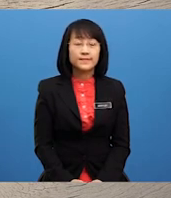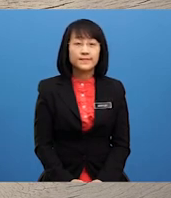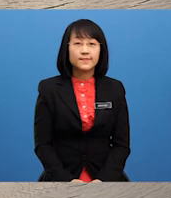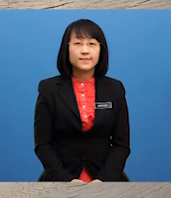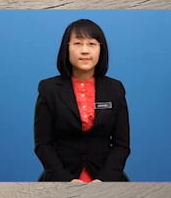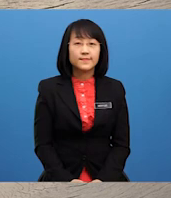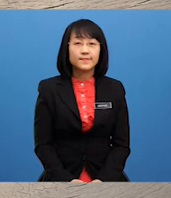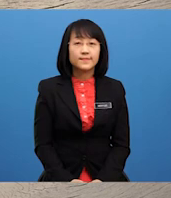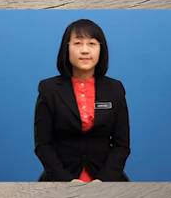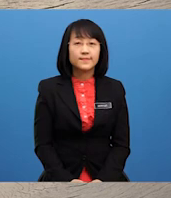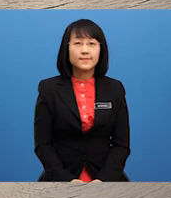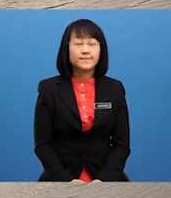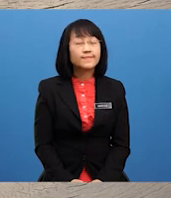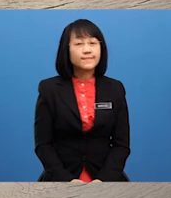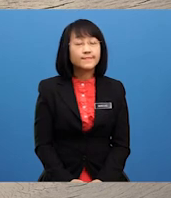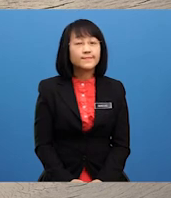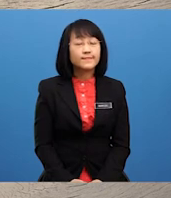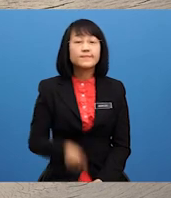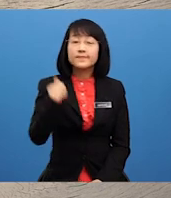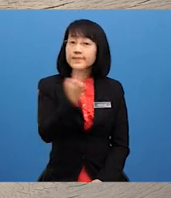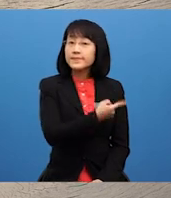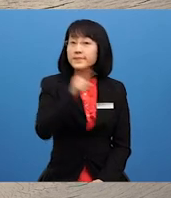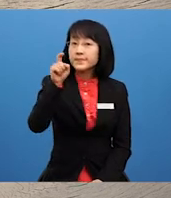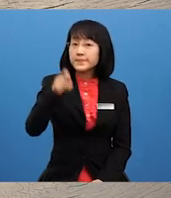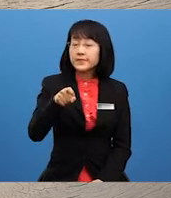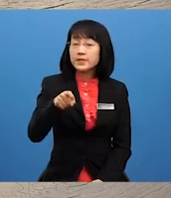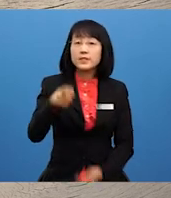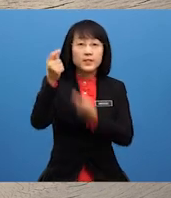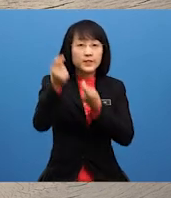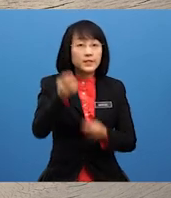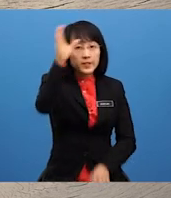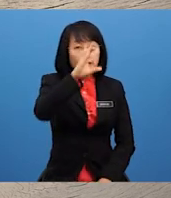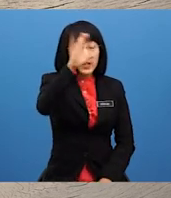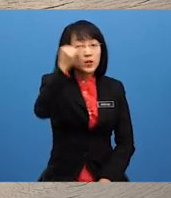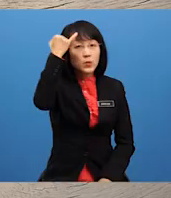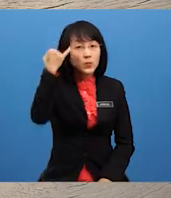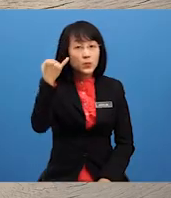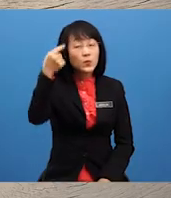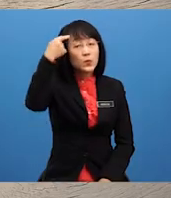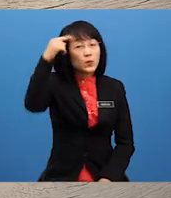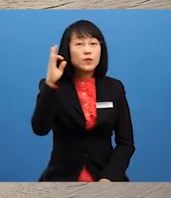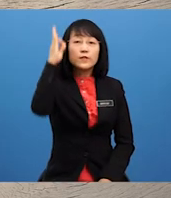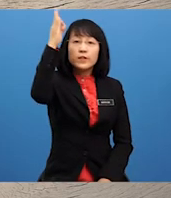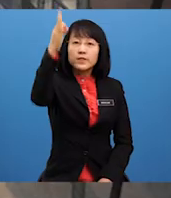jihad. Justeru, kita perlulah menuntut ilmu demi masa hadapan yang baik.